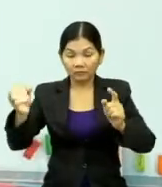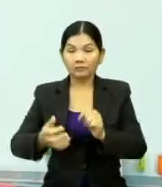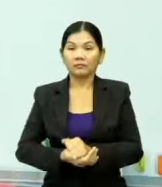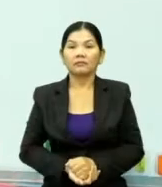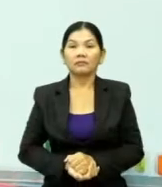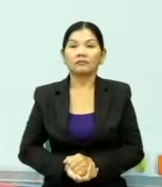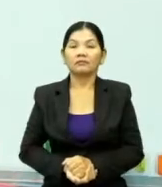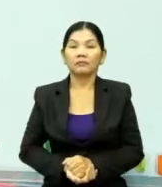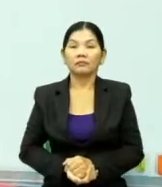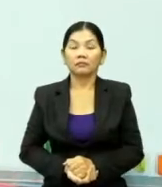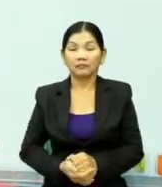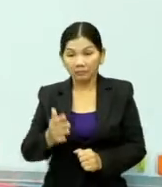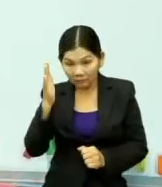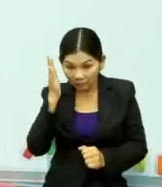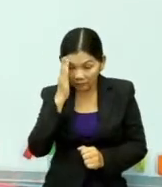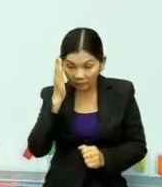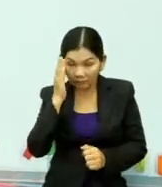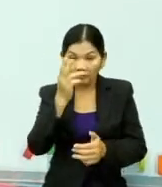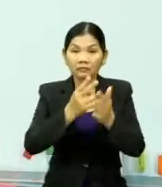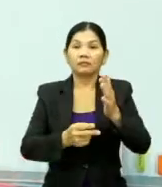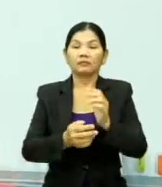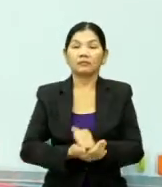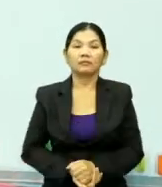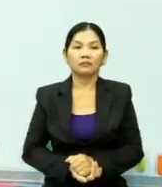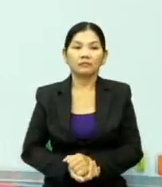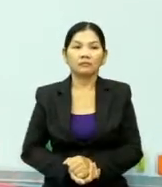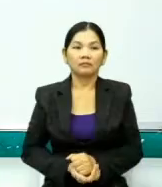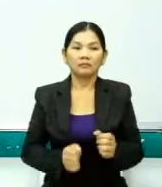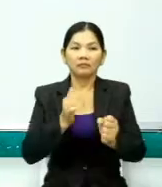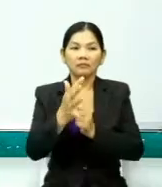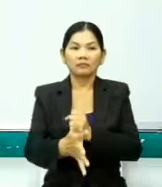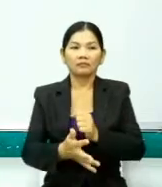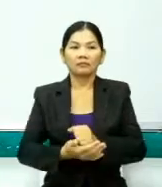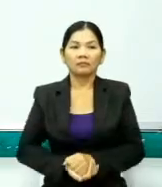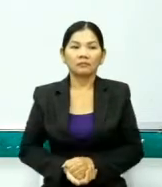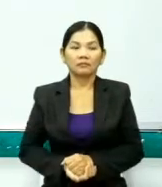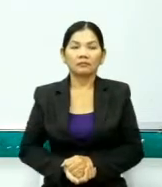ná ta kê chơi thua ấy tiết ná ta chạp bà đám